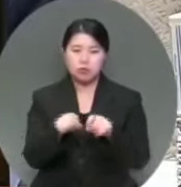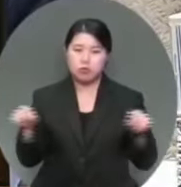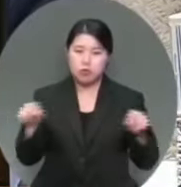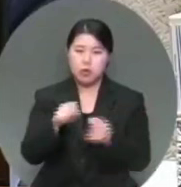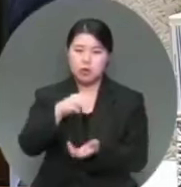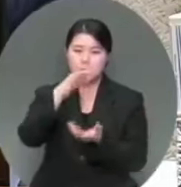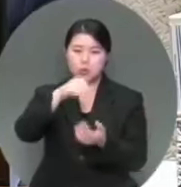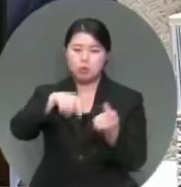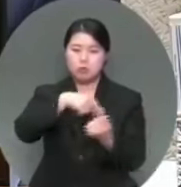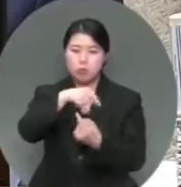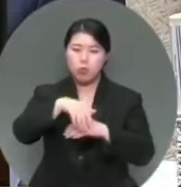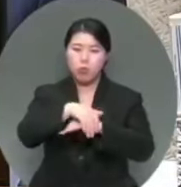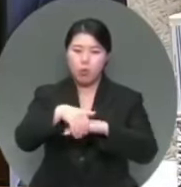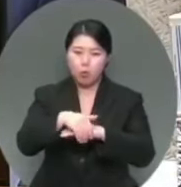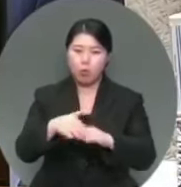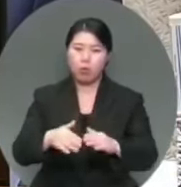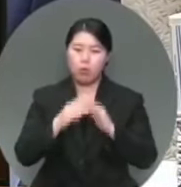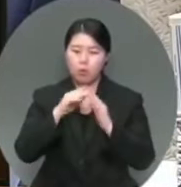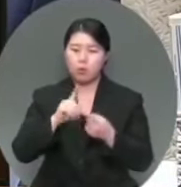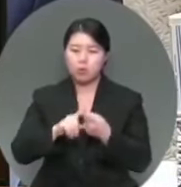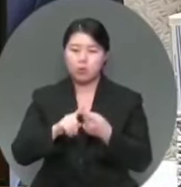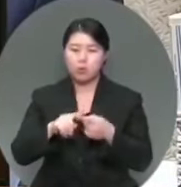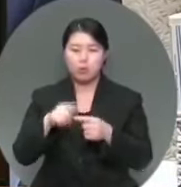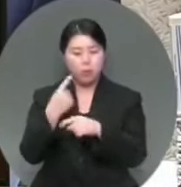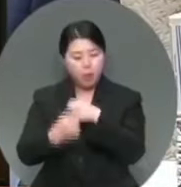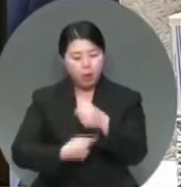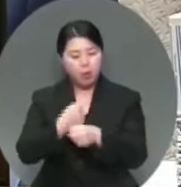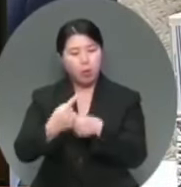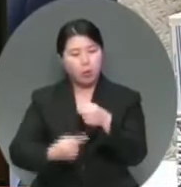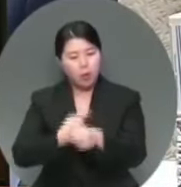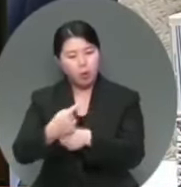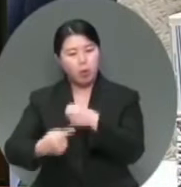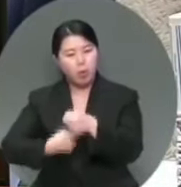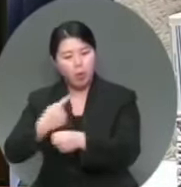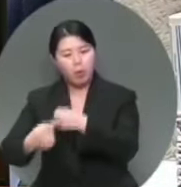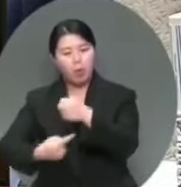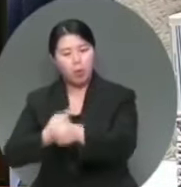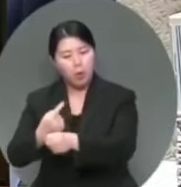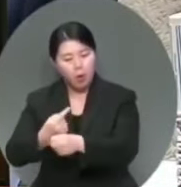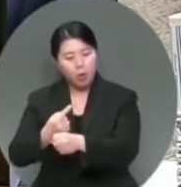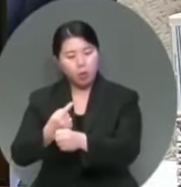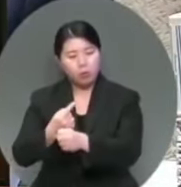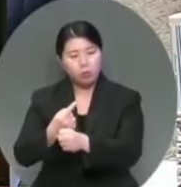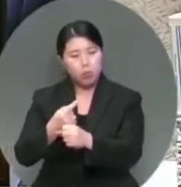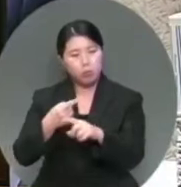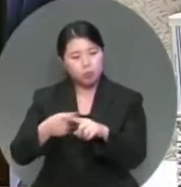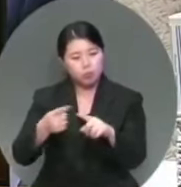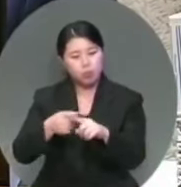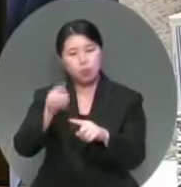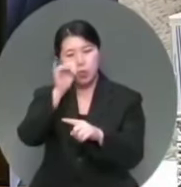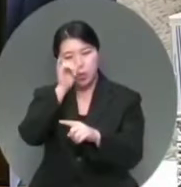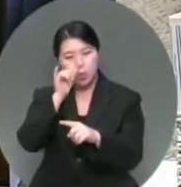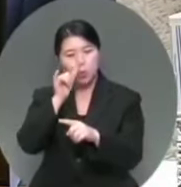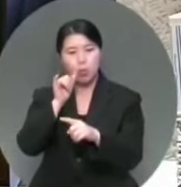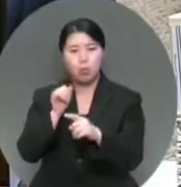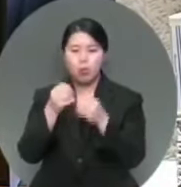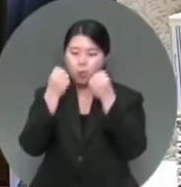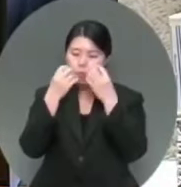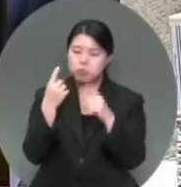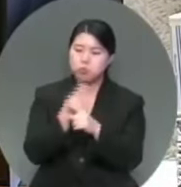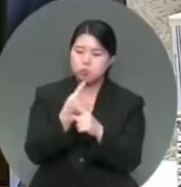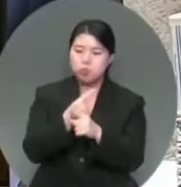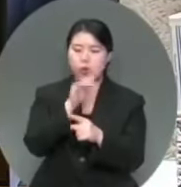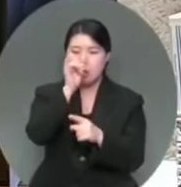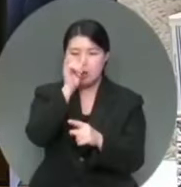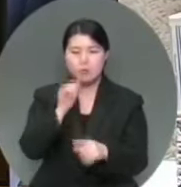소요 운영 계획 일순 해마다 저희들이 분석도 하고 전망도 하고 그래서 해마다 또 최신화도 하고